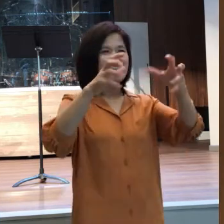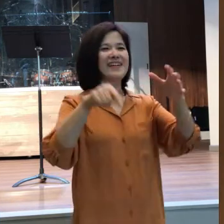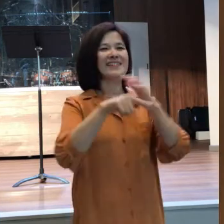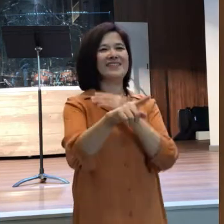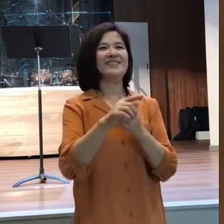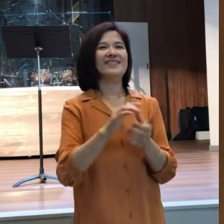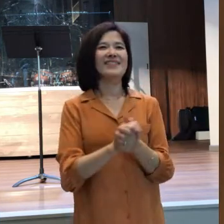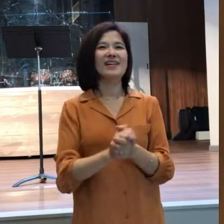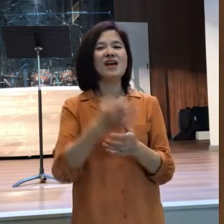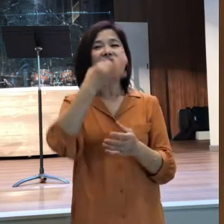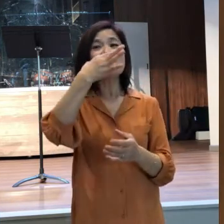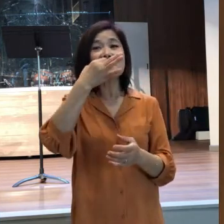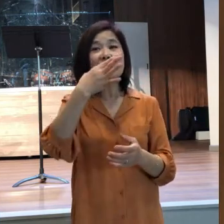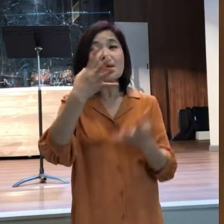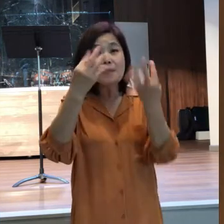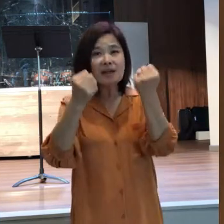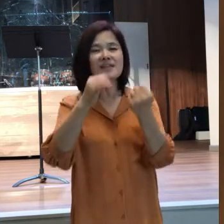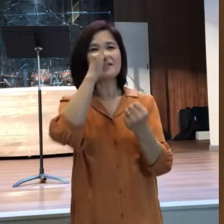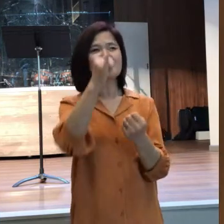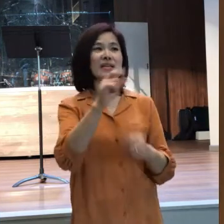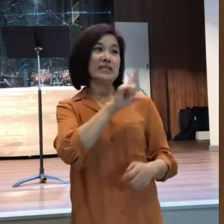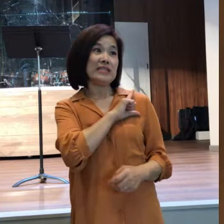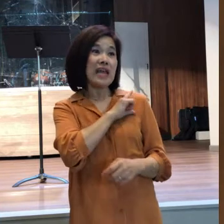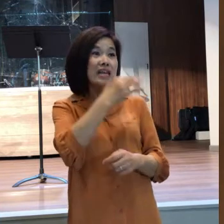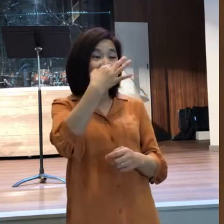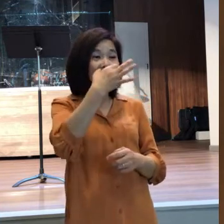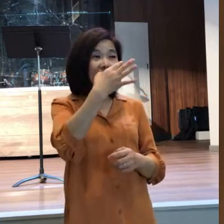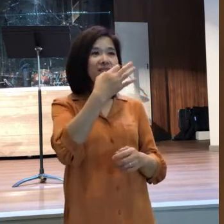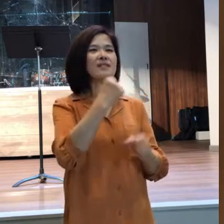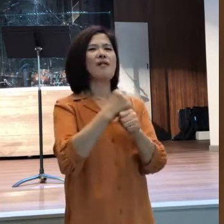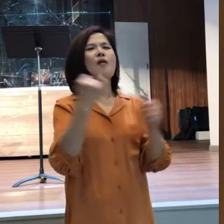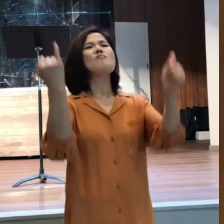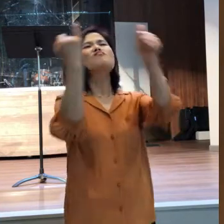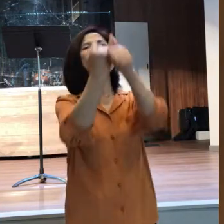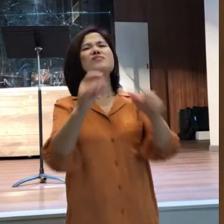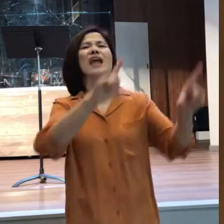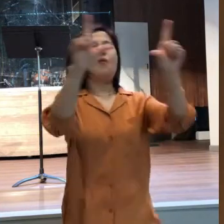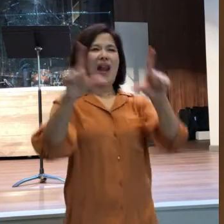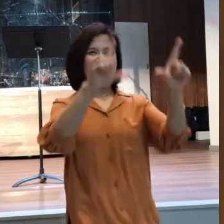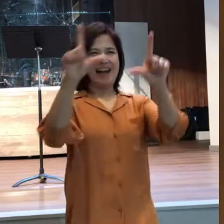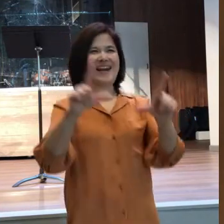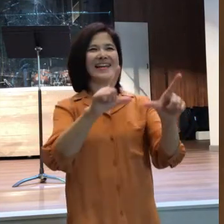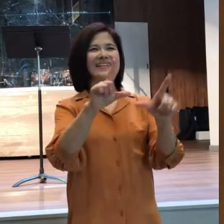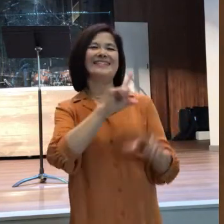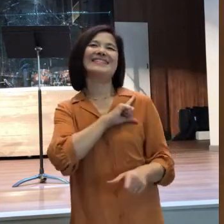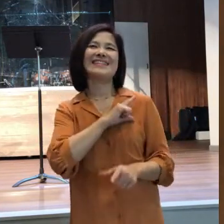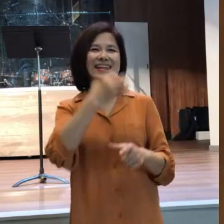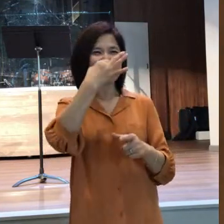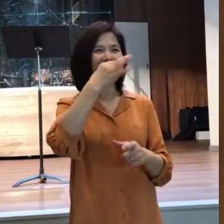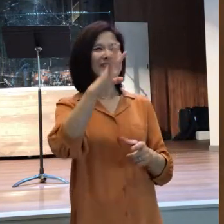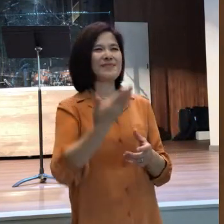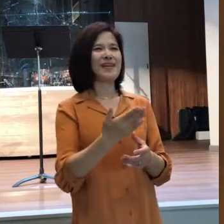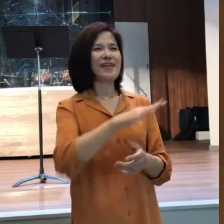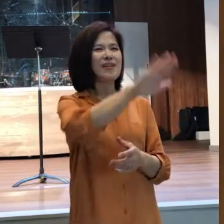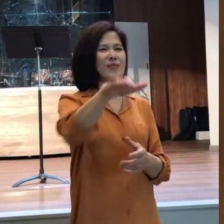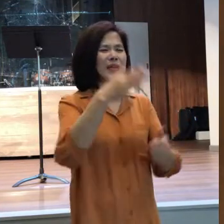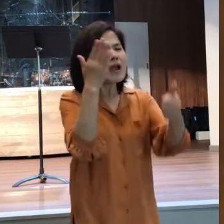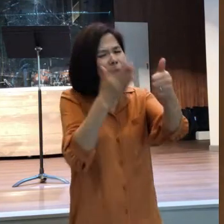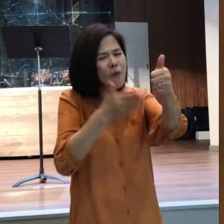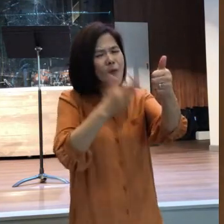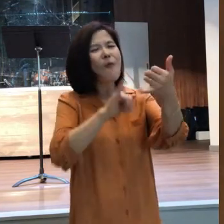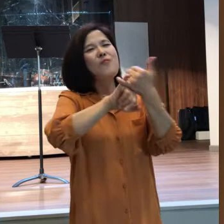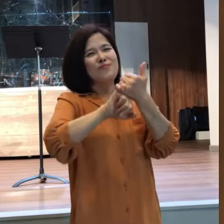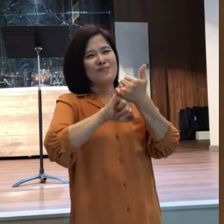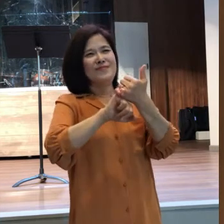세상에서 힘든 게 많이 있지만 제일 힘든 게 부부 생활이에요. 부부 생활. 그래서 제가 여러분한테 간곡히